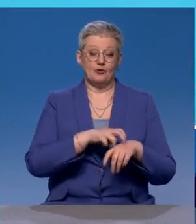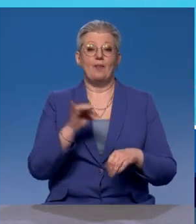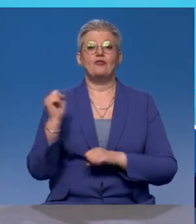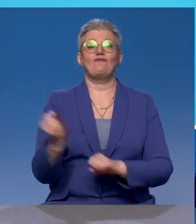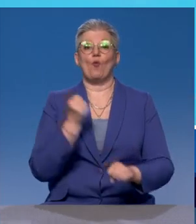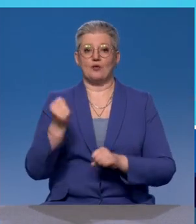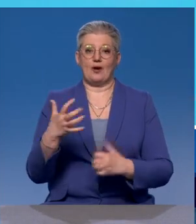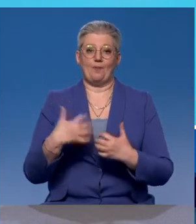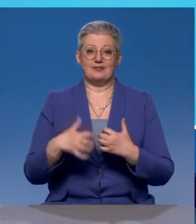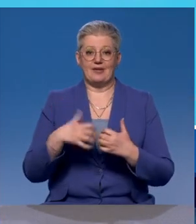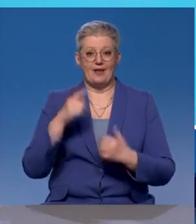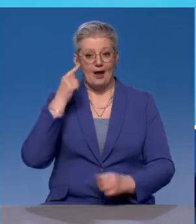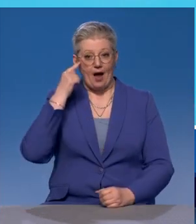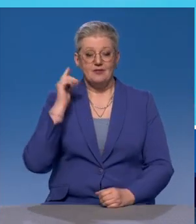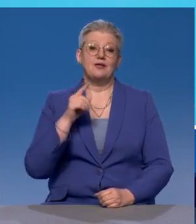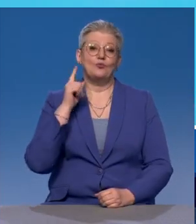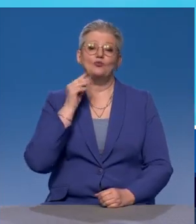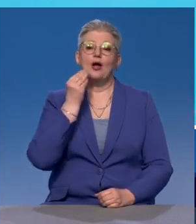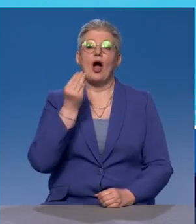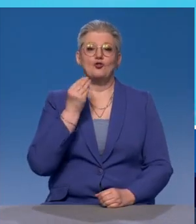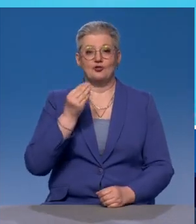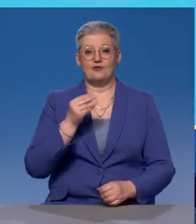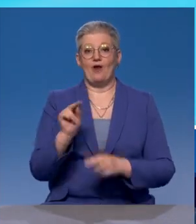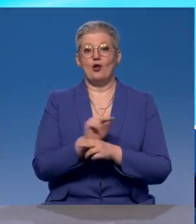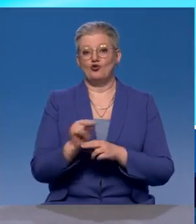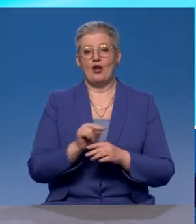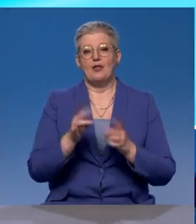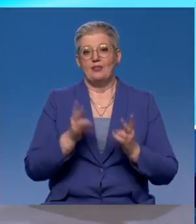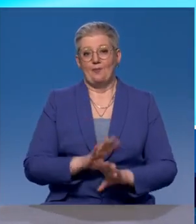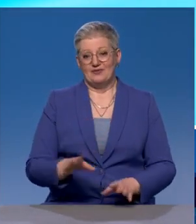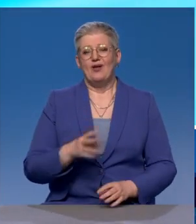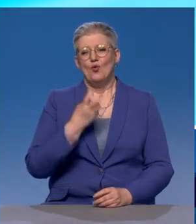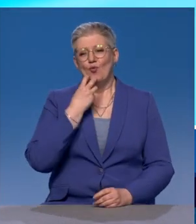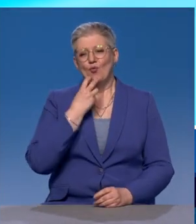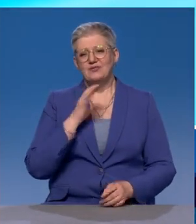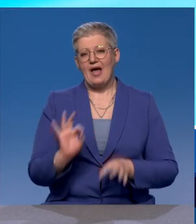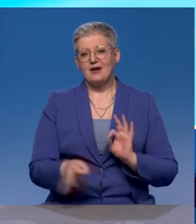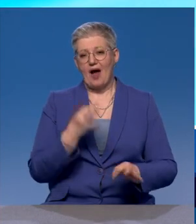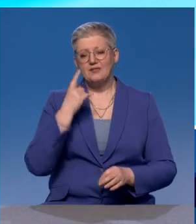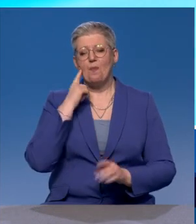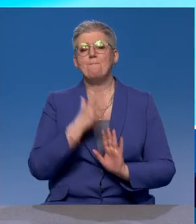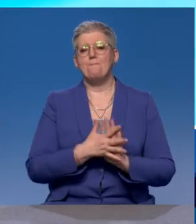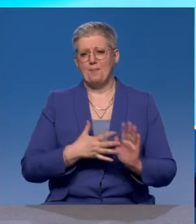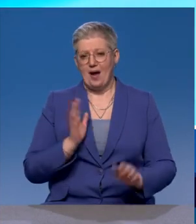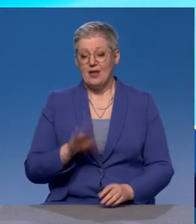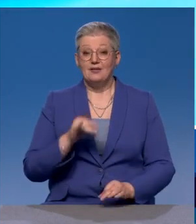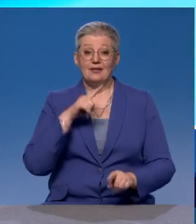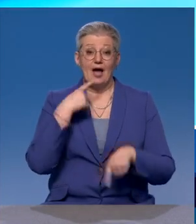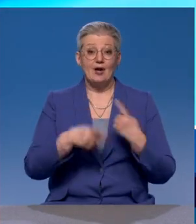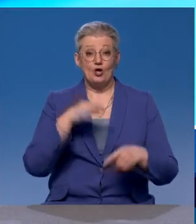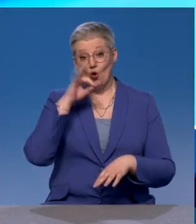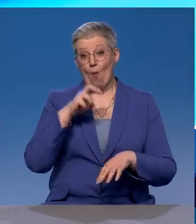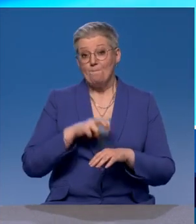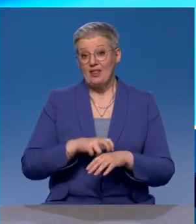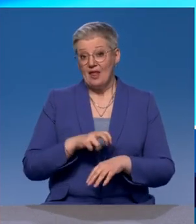качество лечения при этом также не пострадает. Ну, в общем, сарказм понятен. Очевидно, что когда речь идет о медицине, все